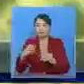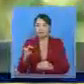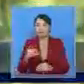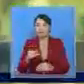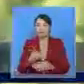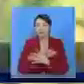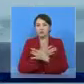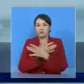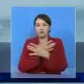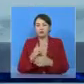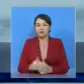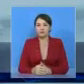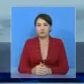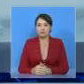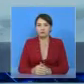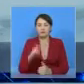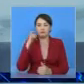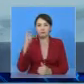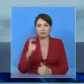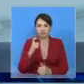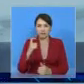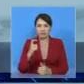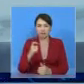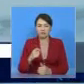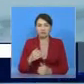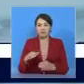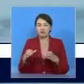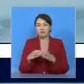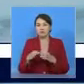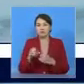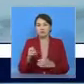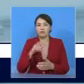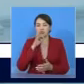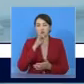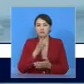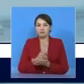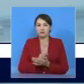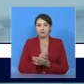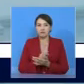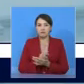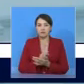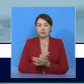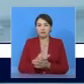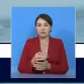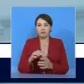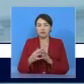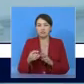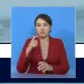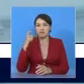лугового мотылька. Хозяйством товарищ с ограниченной ответственностью акционерного общества, крестьянским